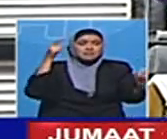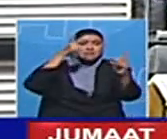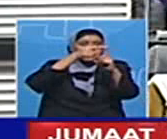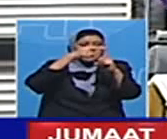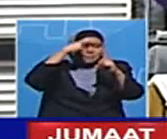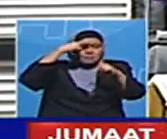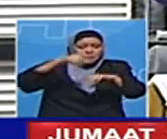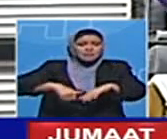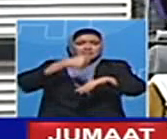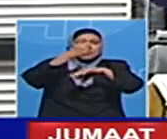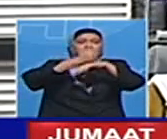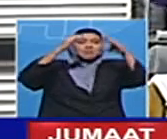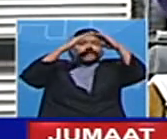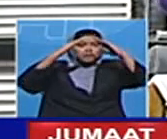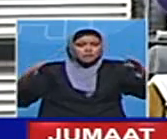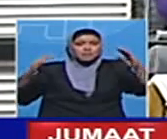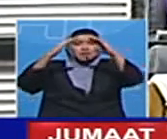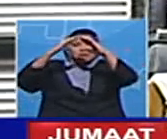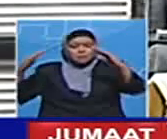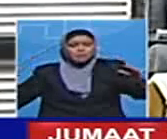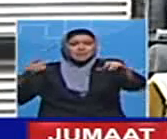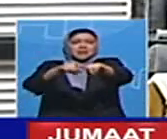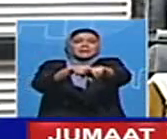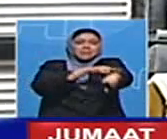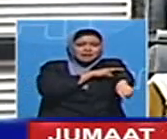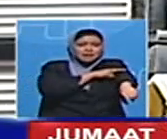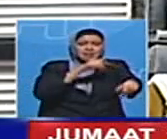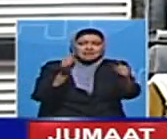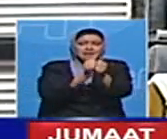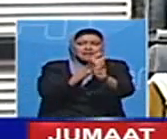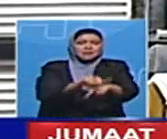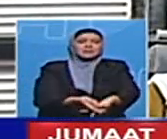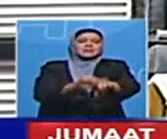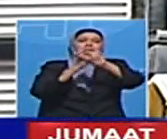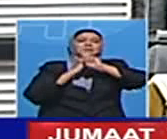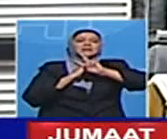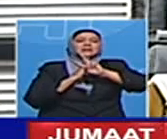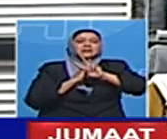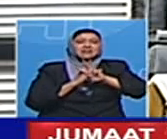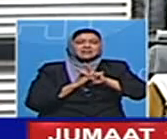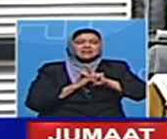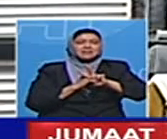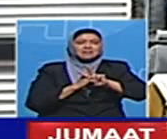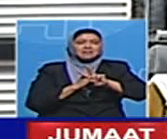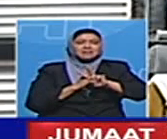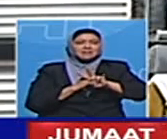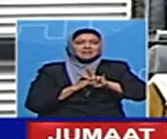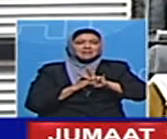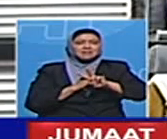membina rumah-rumah panjang dengan pinjaman dengan